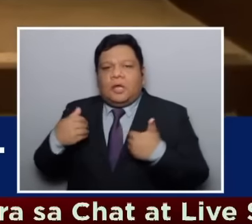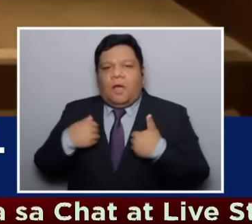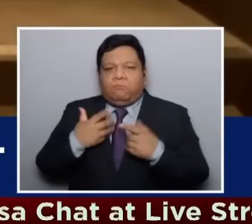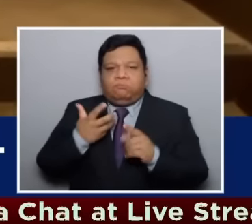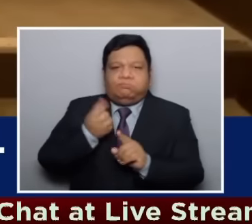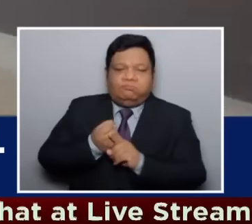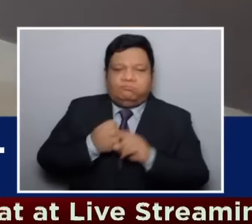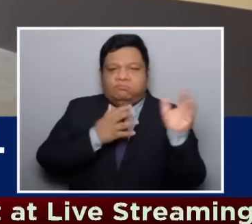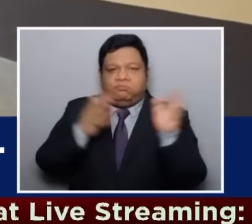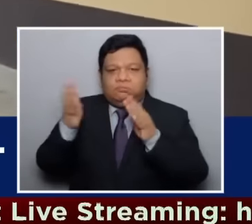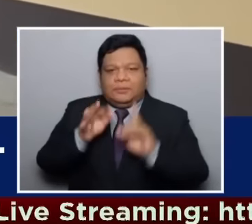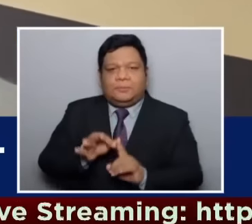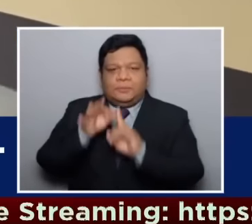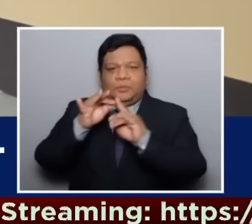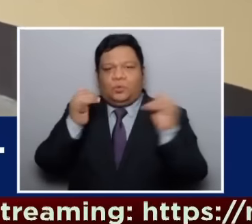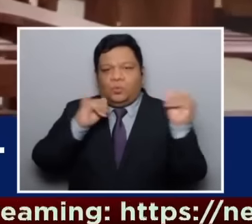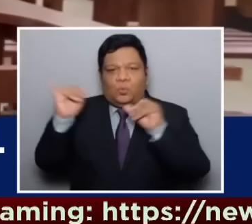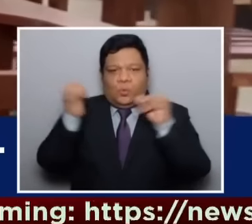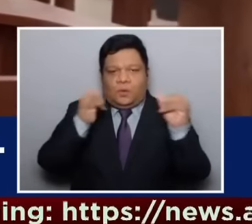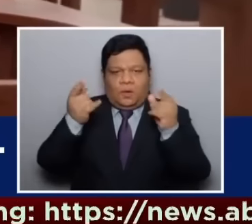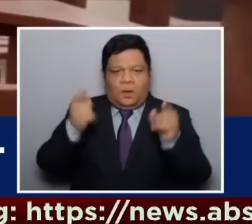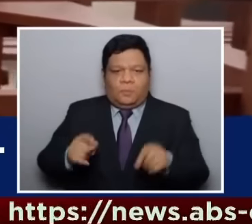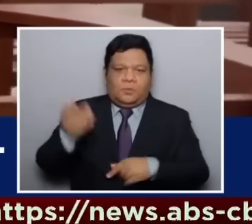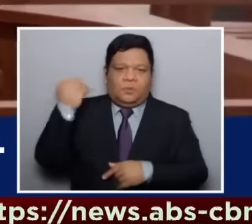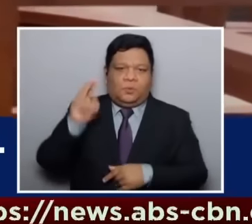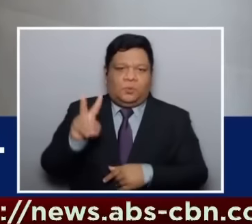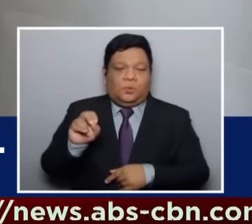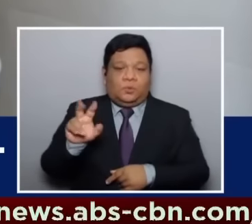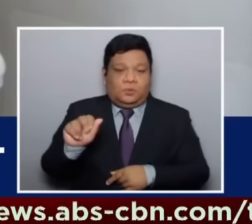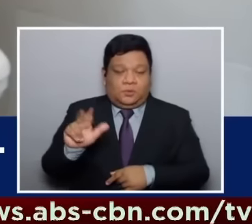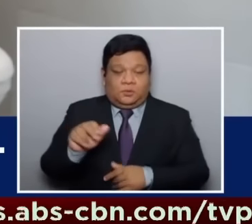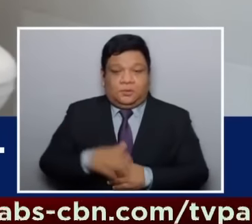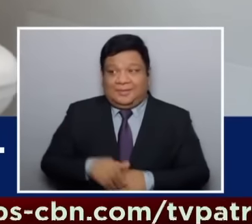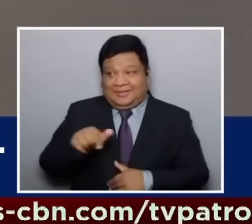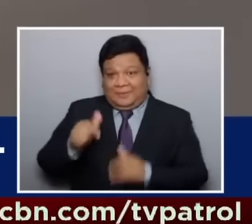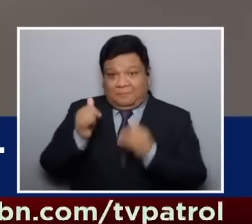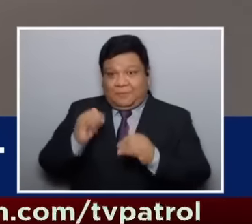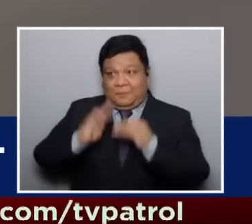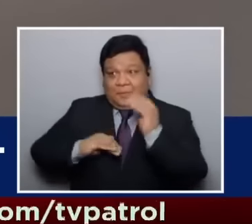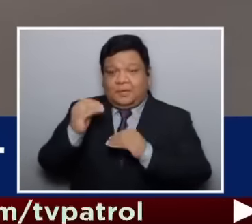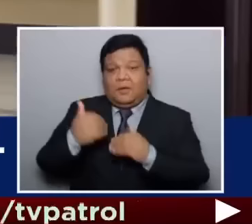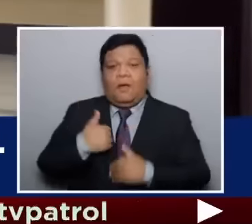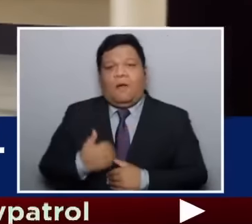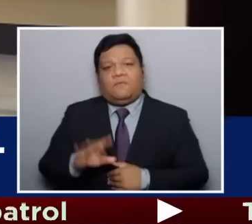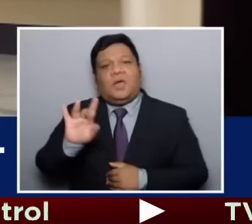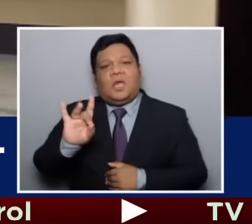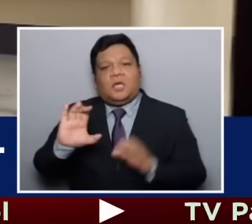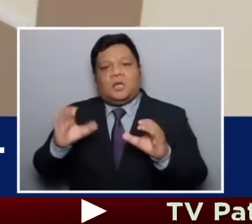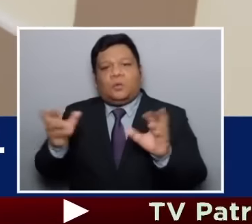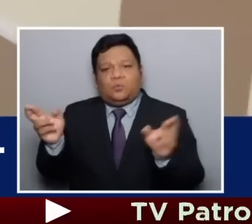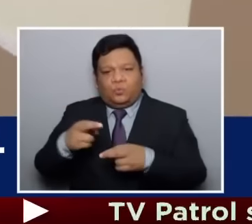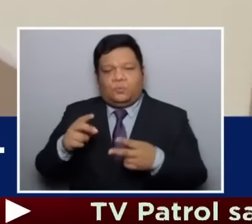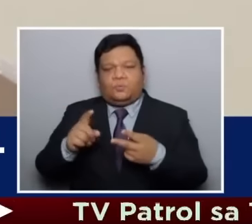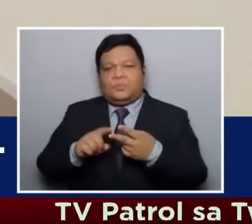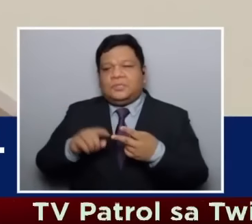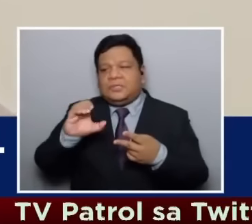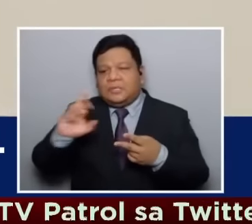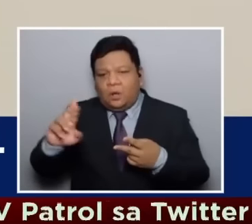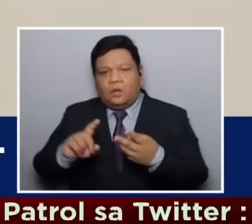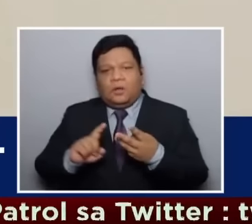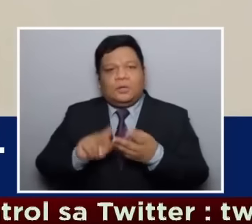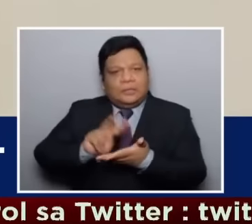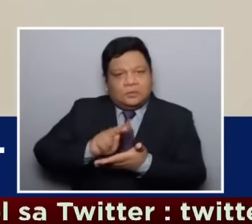Typhoon Yolanda noong 2013. May 8 classroom ang gusali, may CR, shower room at kusina. Mas